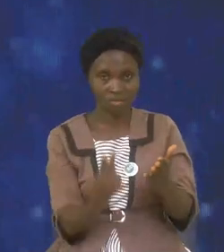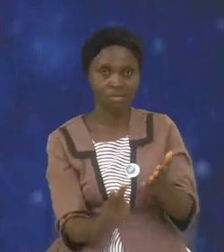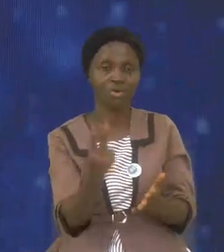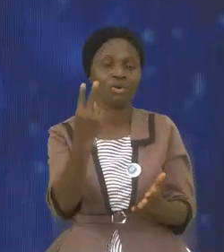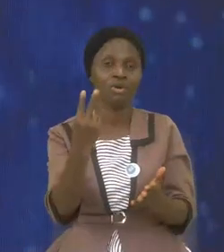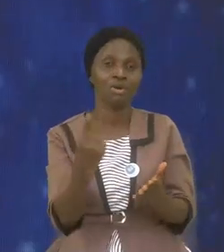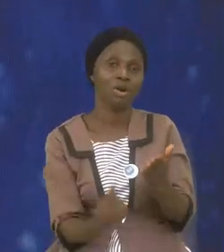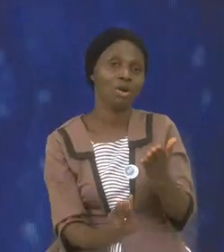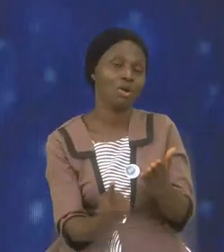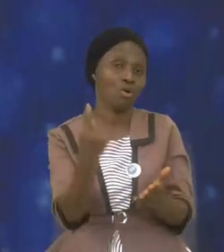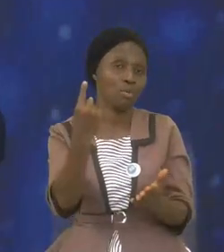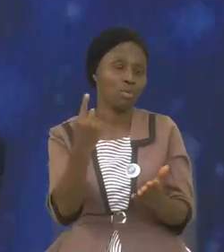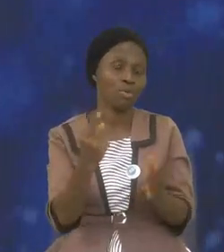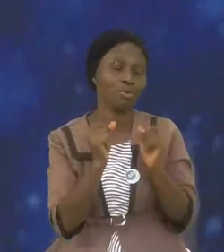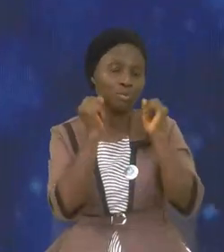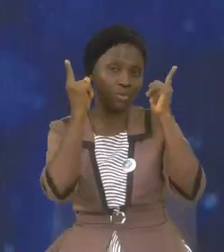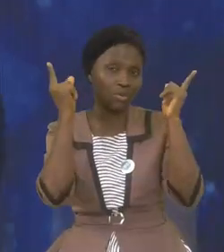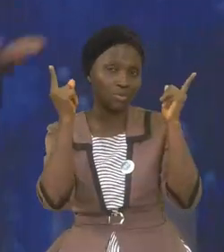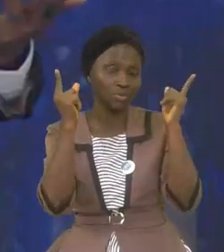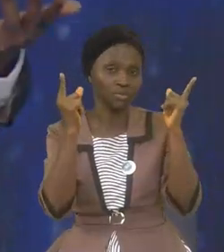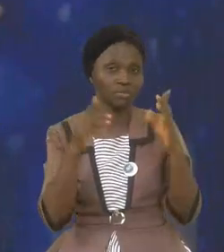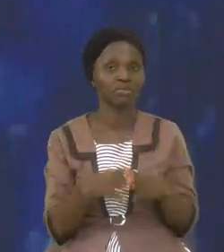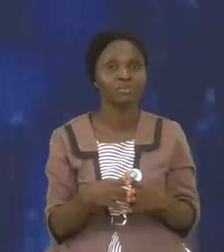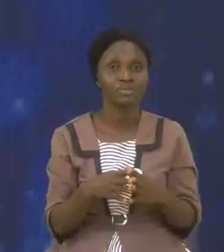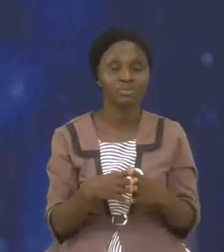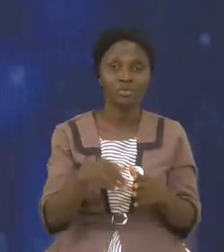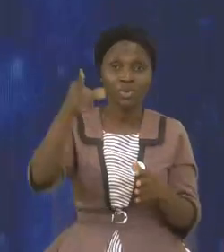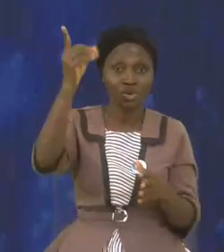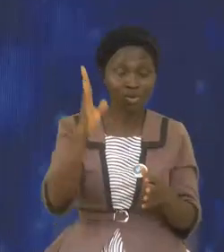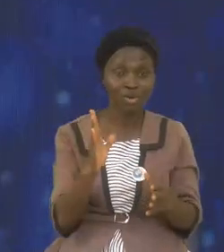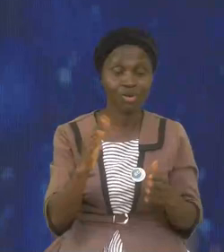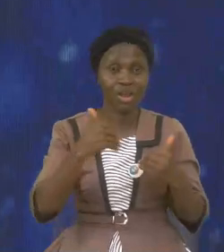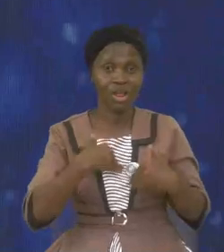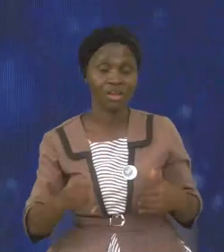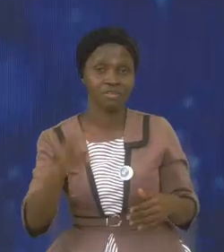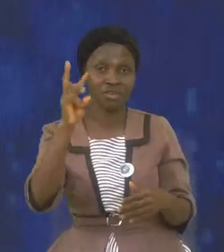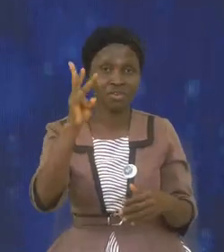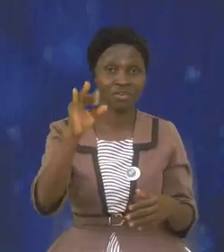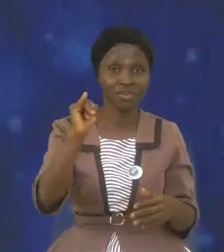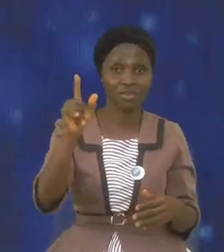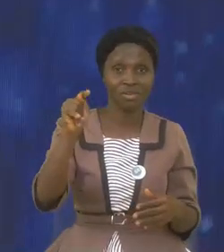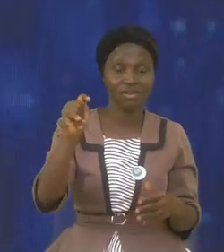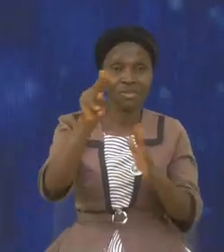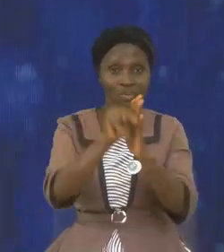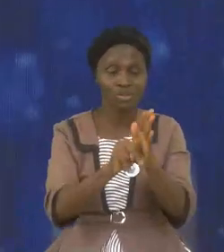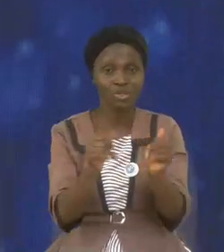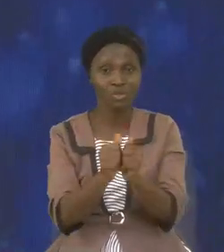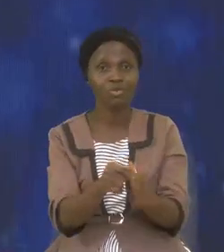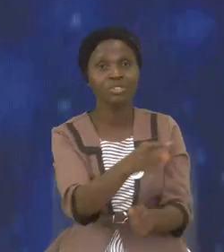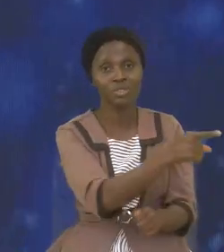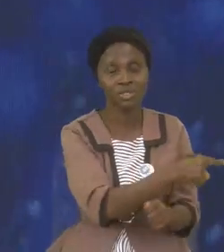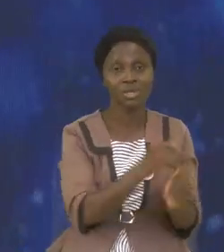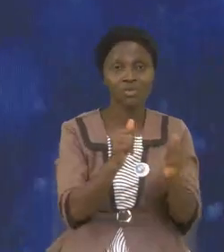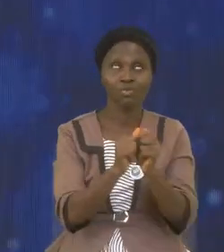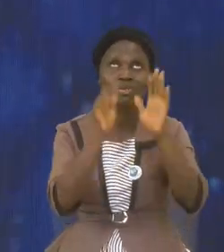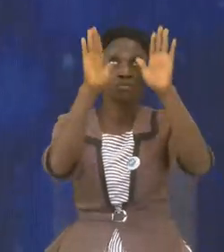Dieu l'a ressuscité, Dieu appuyant leur témoignage, pas